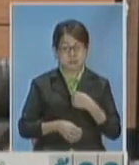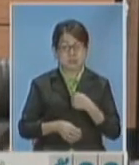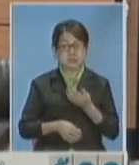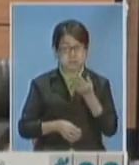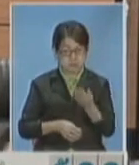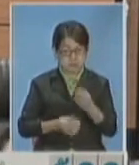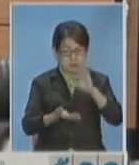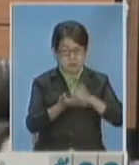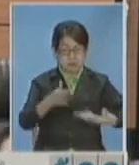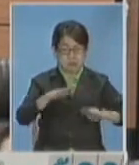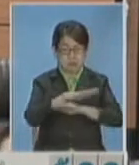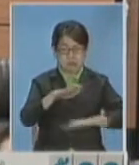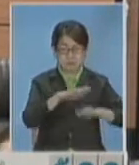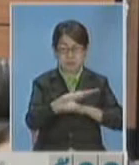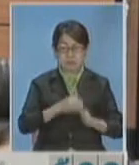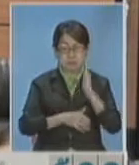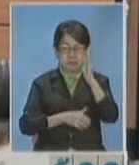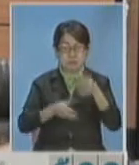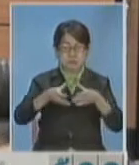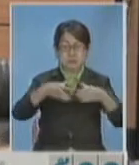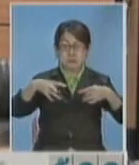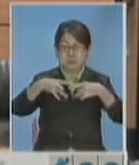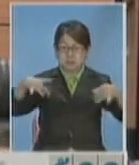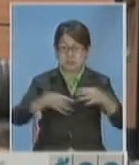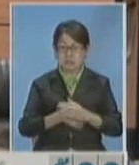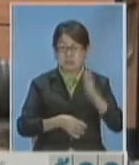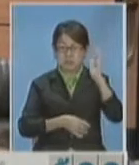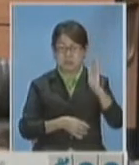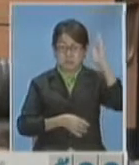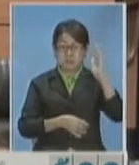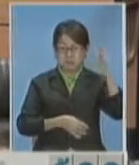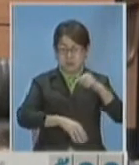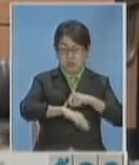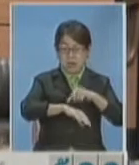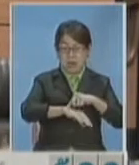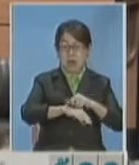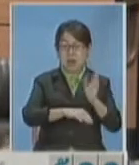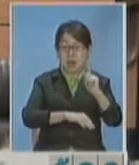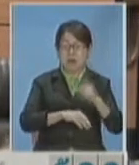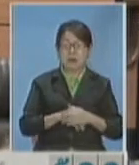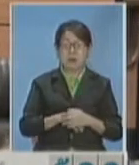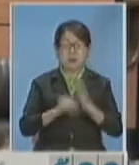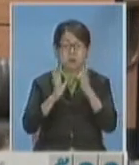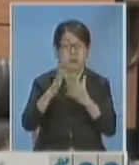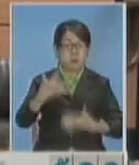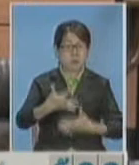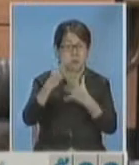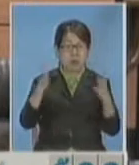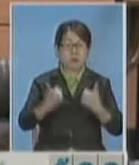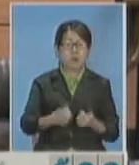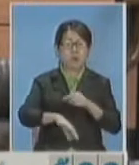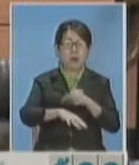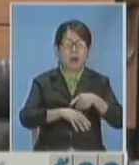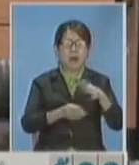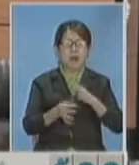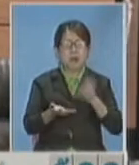ผมขอเป็นหลักฐานในสภาไว้ก่อนว่าฝ่ายค้านอย่าได้ตีลวนในตอนท้ายท่านใช้เวลาฟุ่มเฟือยมากให้ท่านประธานช่วยวินิ